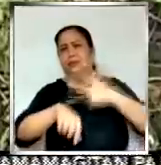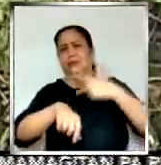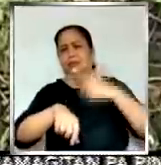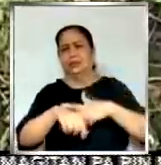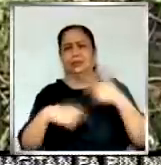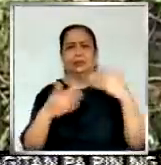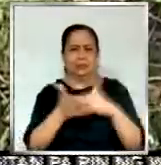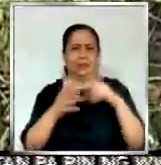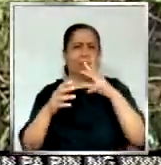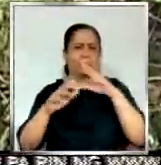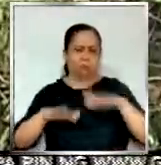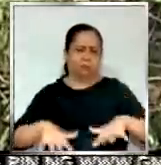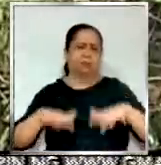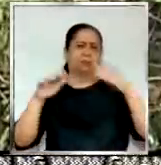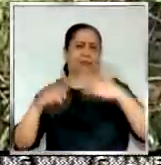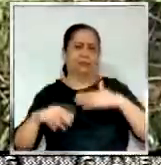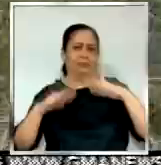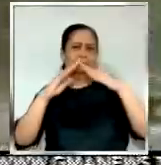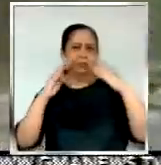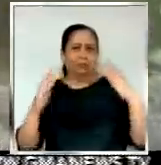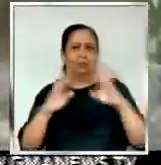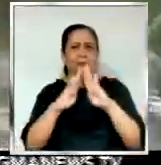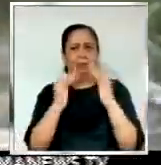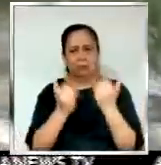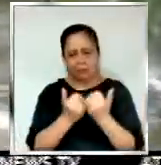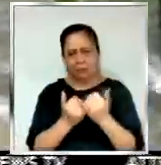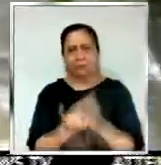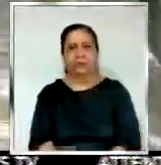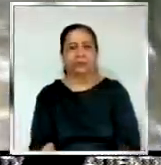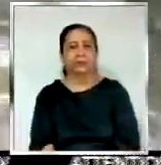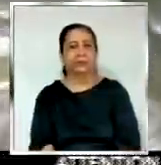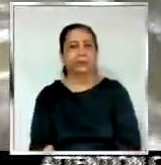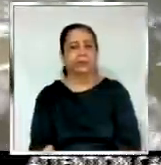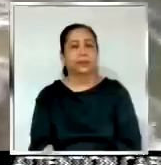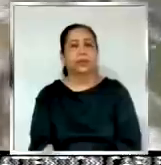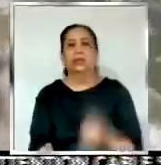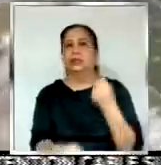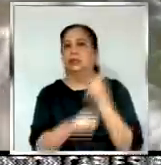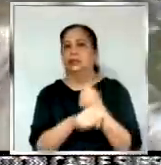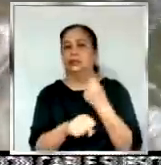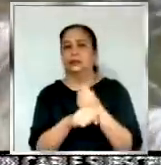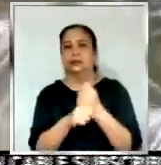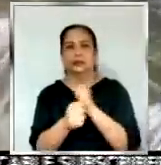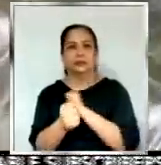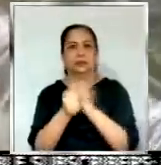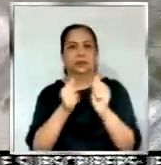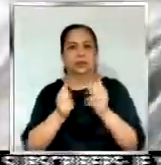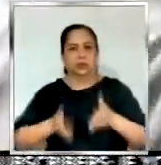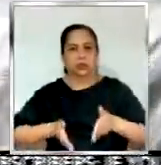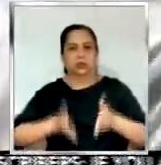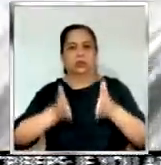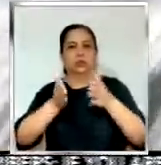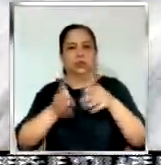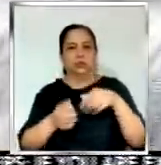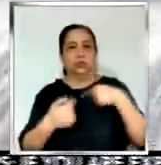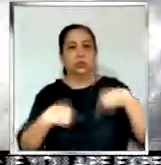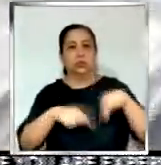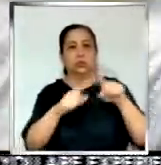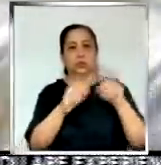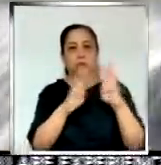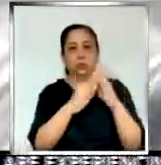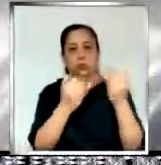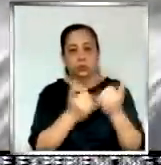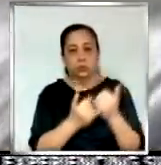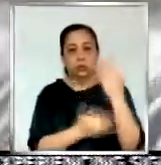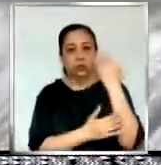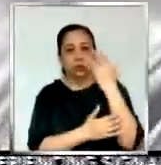ang aming bahay, ang aming barangay. Pahirapan din ang pagdaan sa walkway o pilapin papunta sa barangay dahil